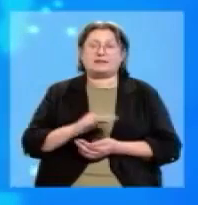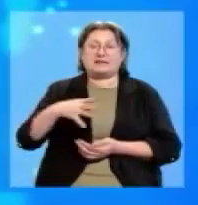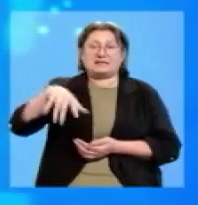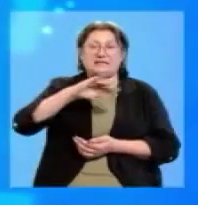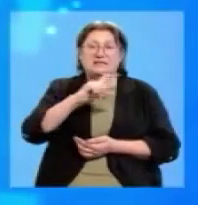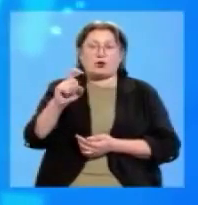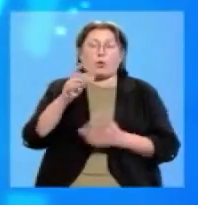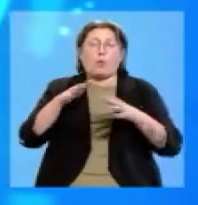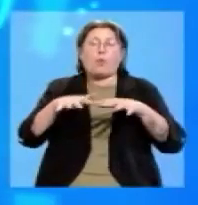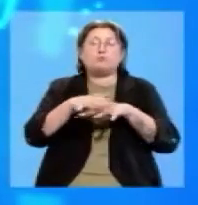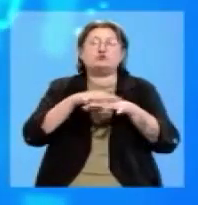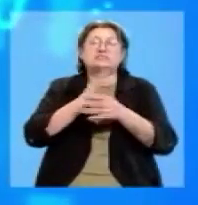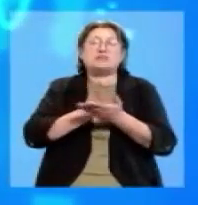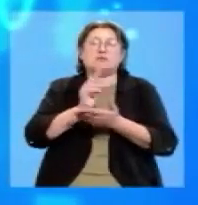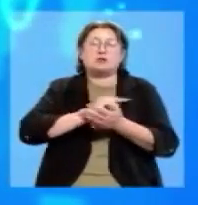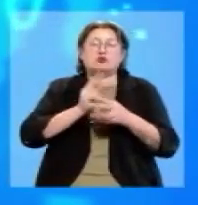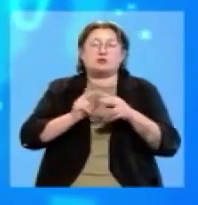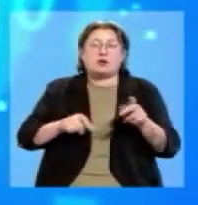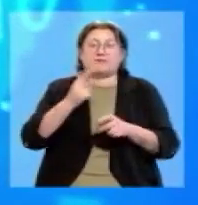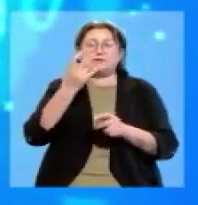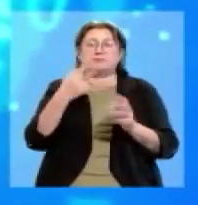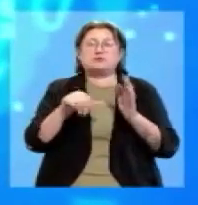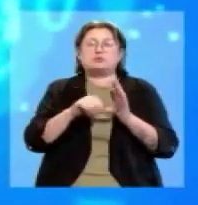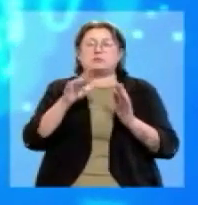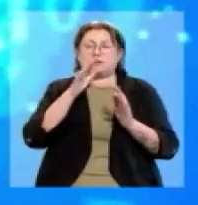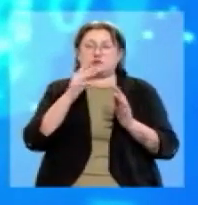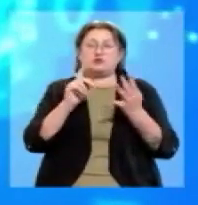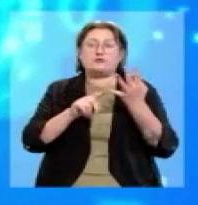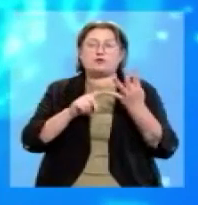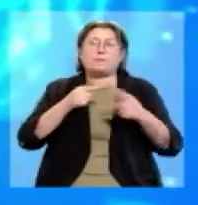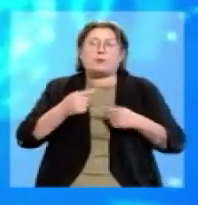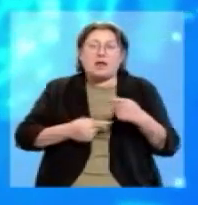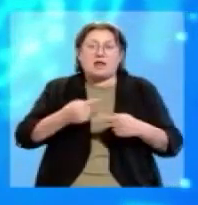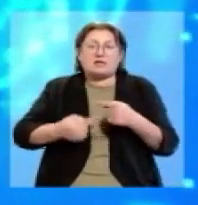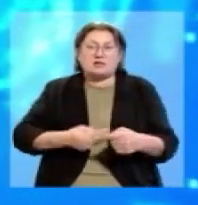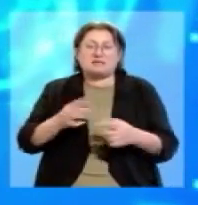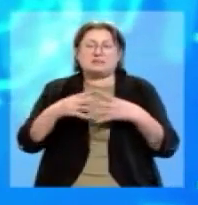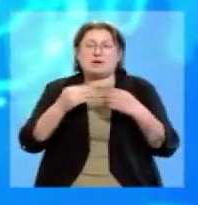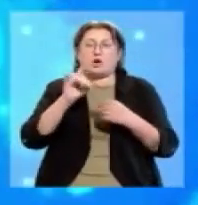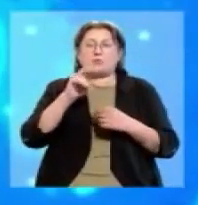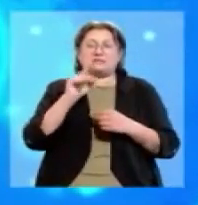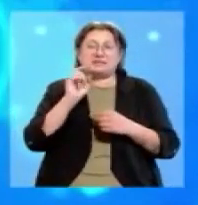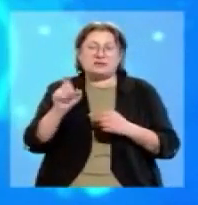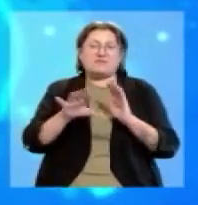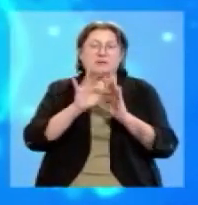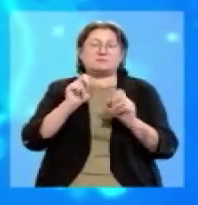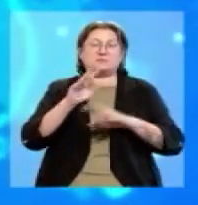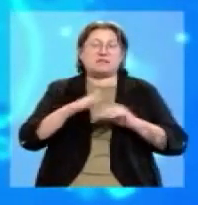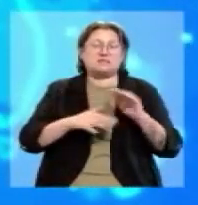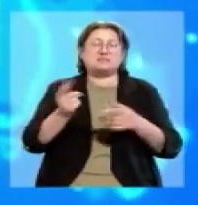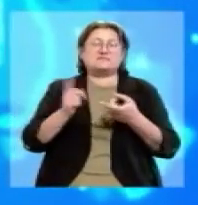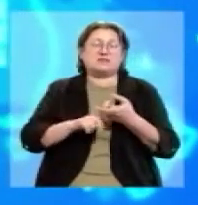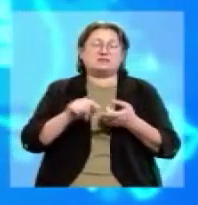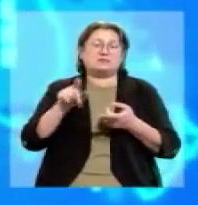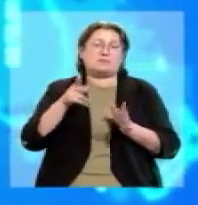Их общий стаж работы на железной дороге 256 лет. Четвертое поколение семьи Рубинских выбирает профессию, которая